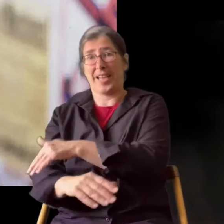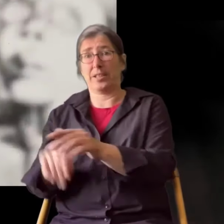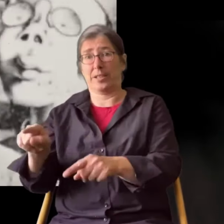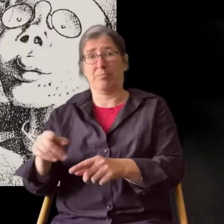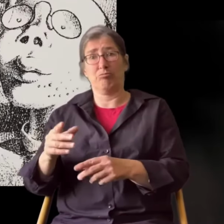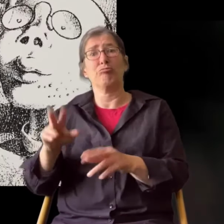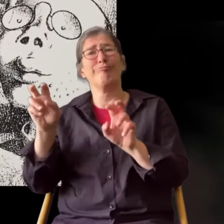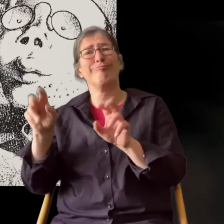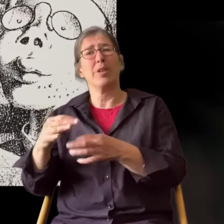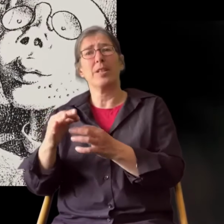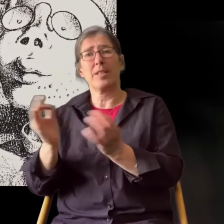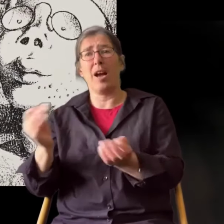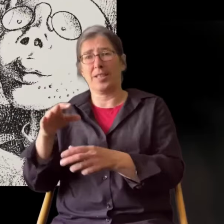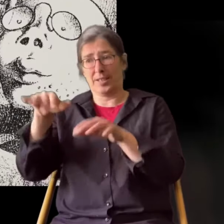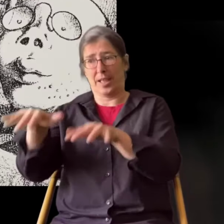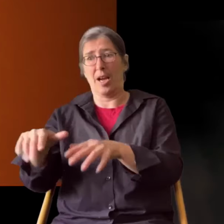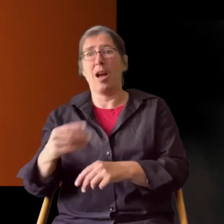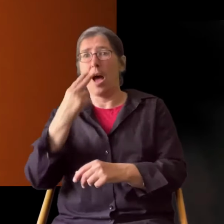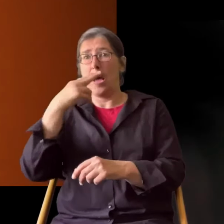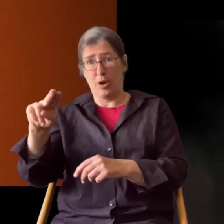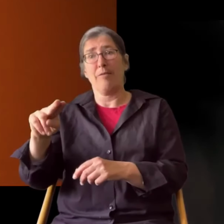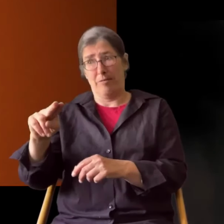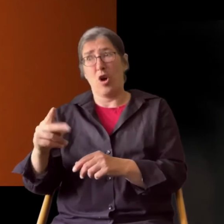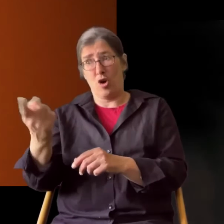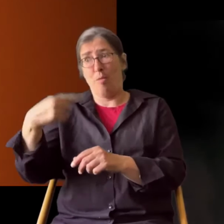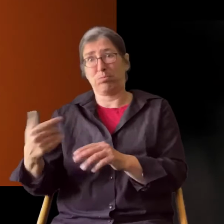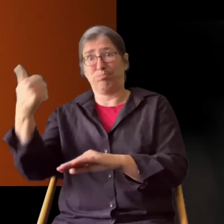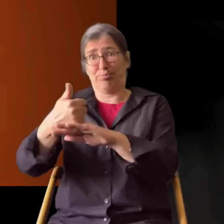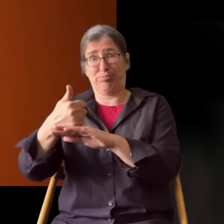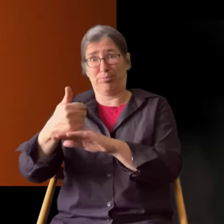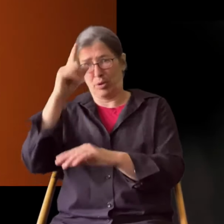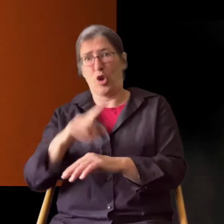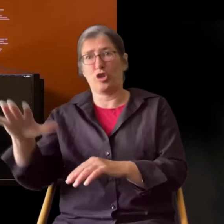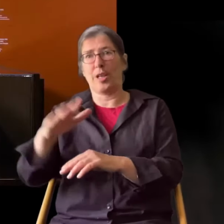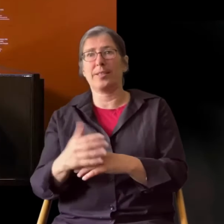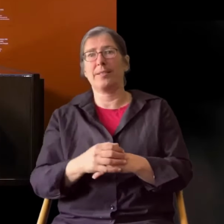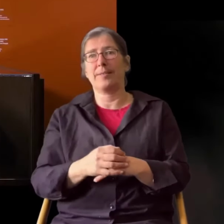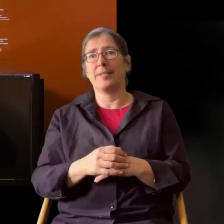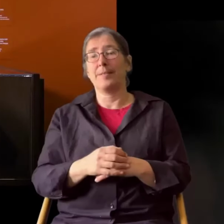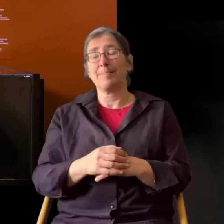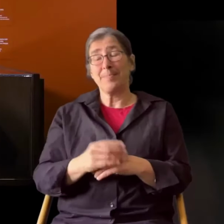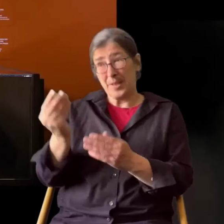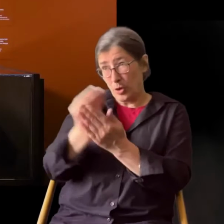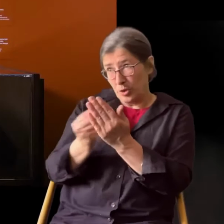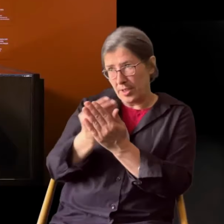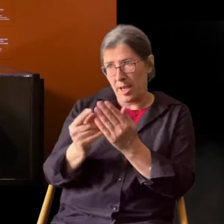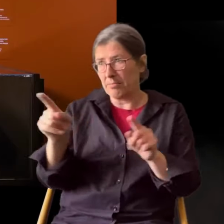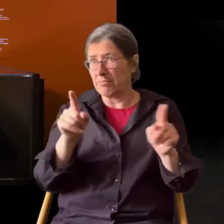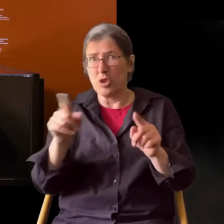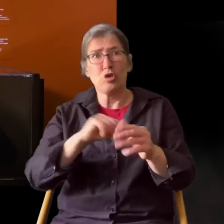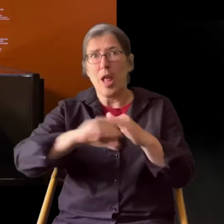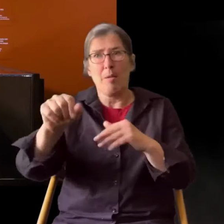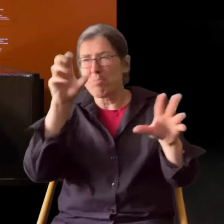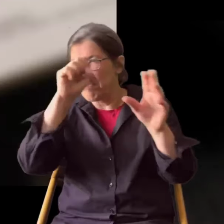rechts. Der Tag ist nah, an dem Adolf Hitler die Macht in Deutschland in seine Hände nimmt. Erstaunlich früh erkennen